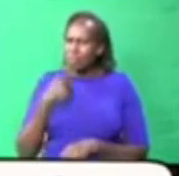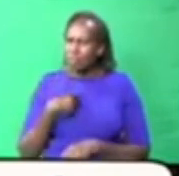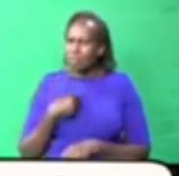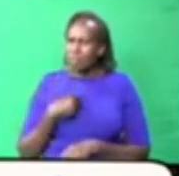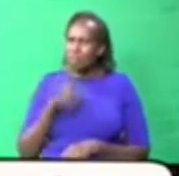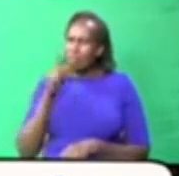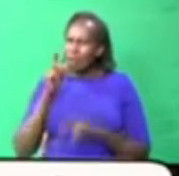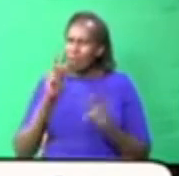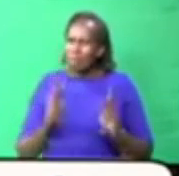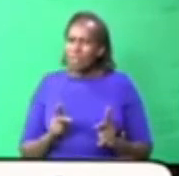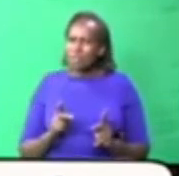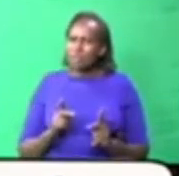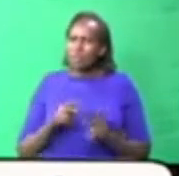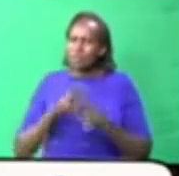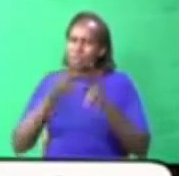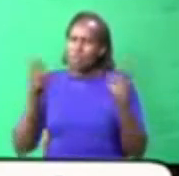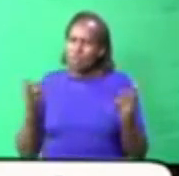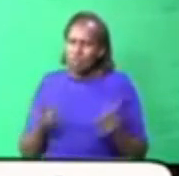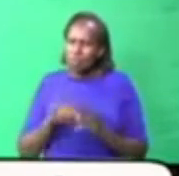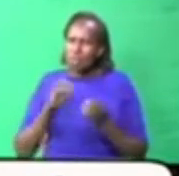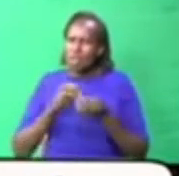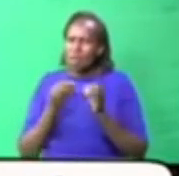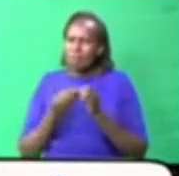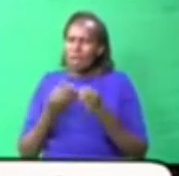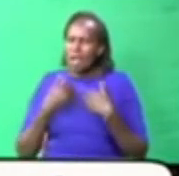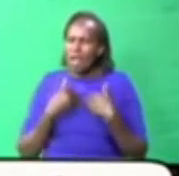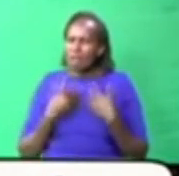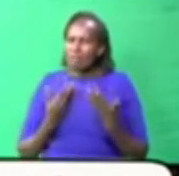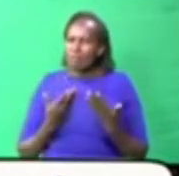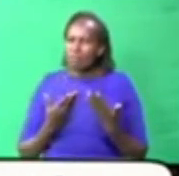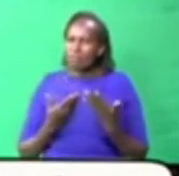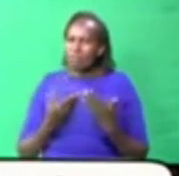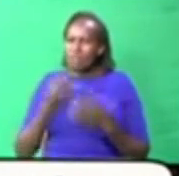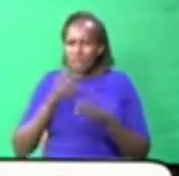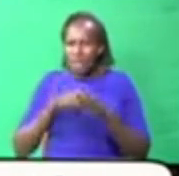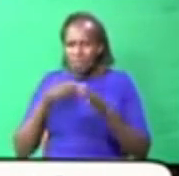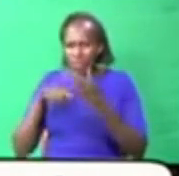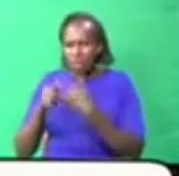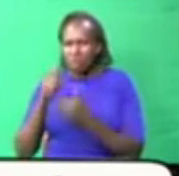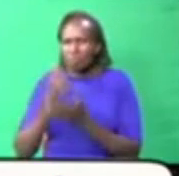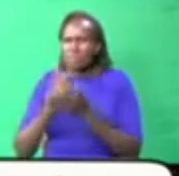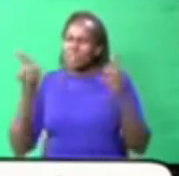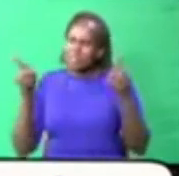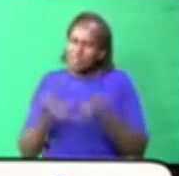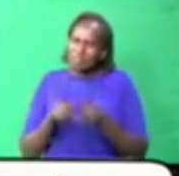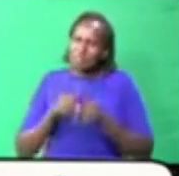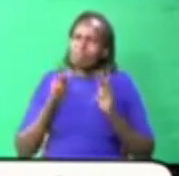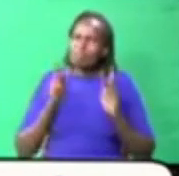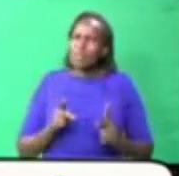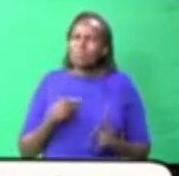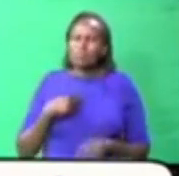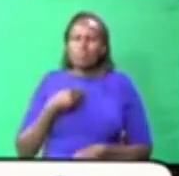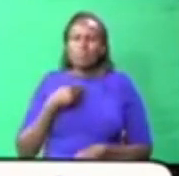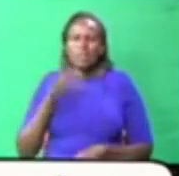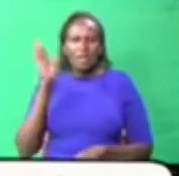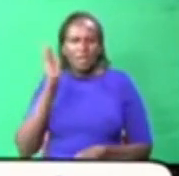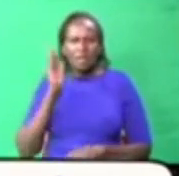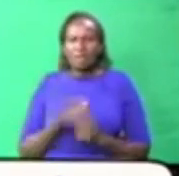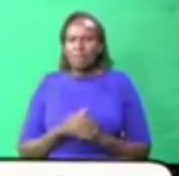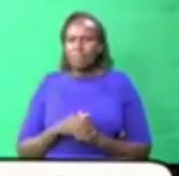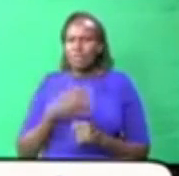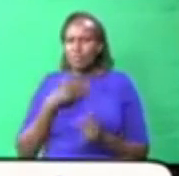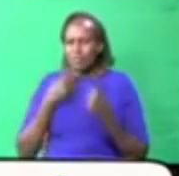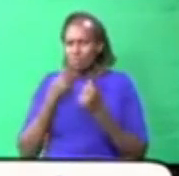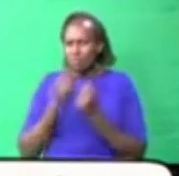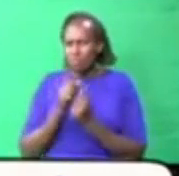mtu ako room namba fulani, ako na hii case. Kuja kuleta kwa ofisi. He is the same person nilikuwa nimesikia. I need to talk to this